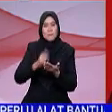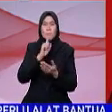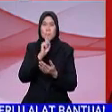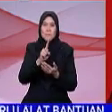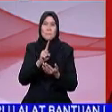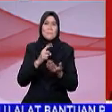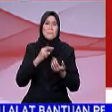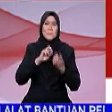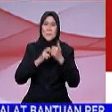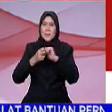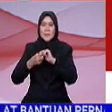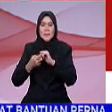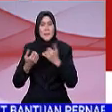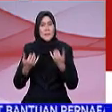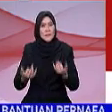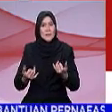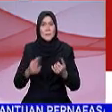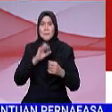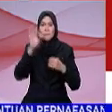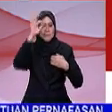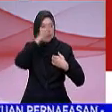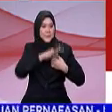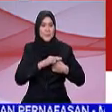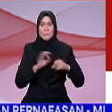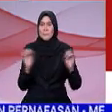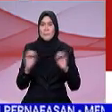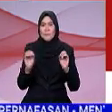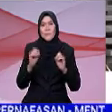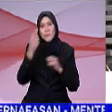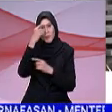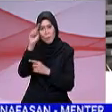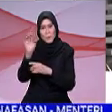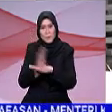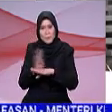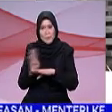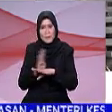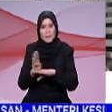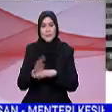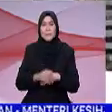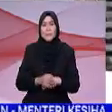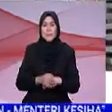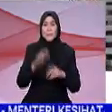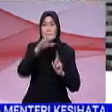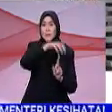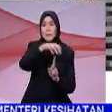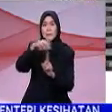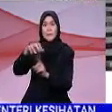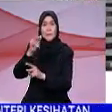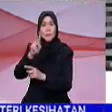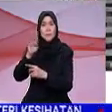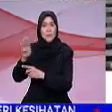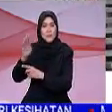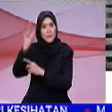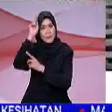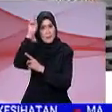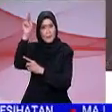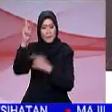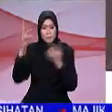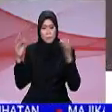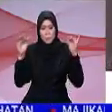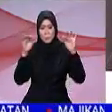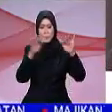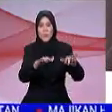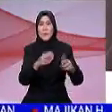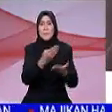terjejas, namun ia tidak mematahkan semangat untuk berniaga. Bazar Tok Guru di Kota Baru antara lokasi tumpuan orang